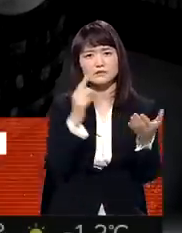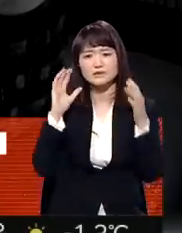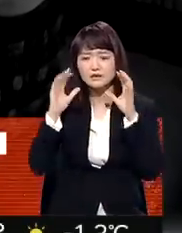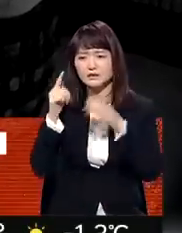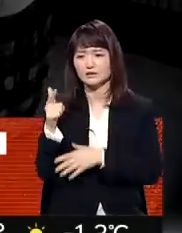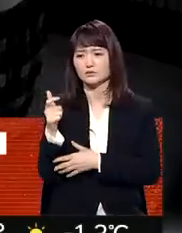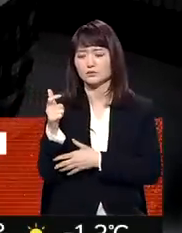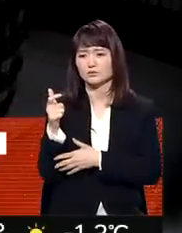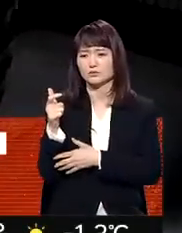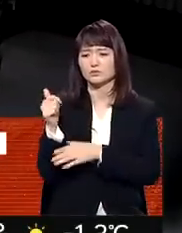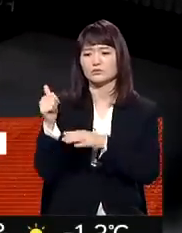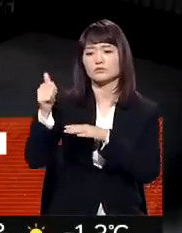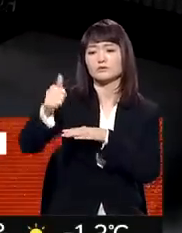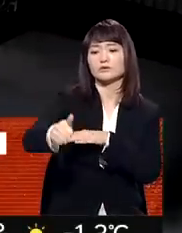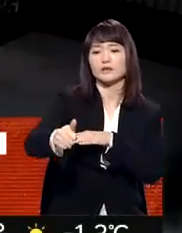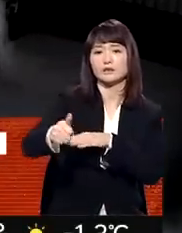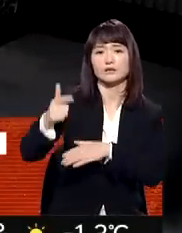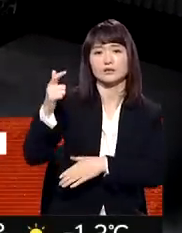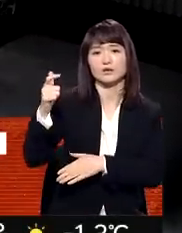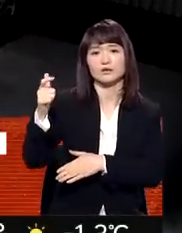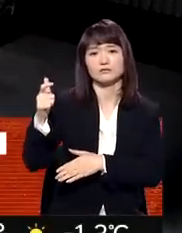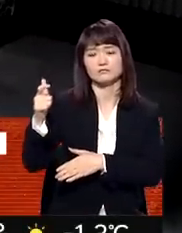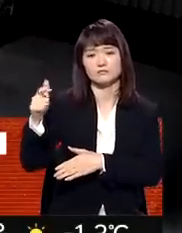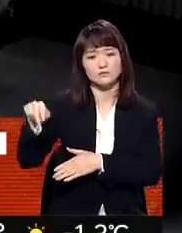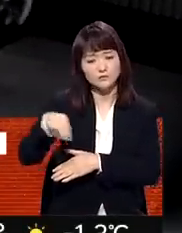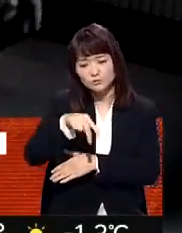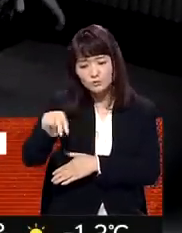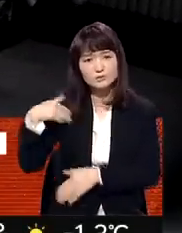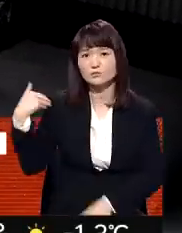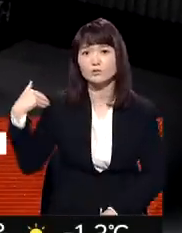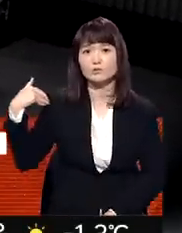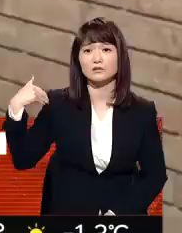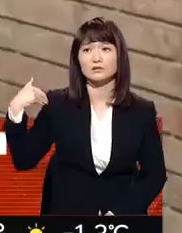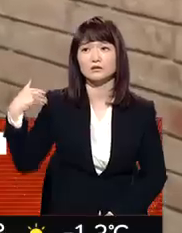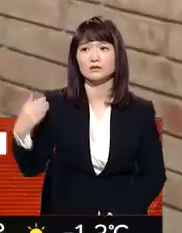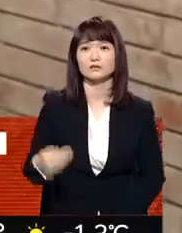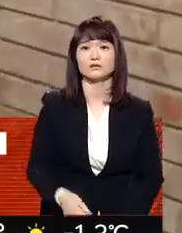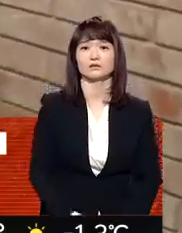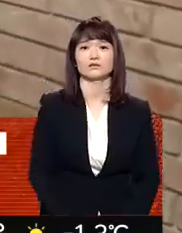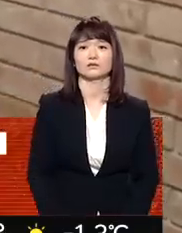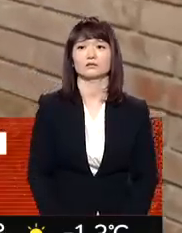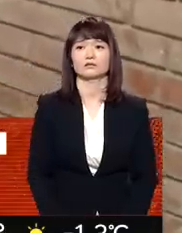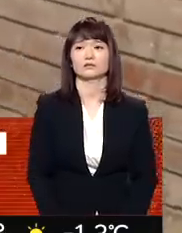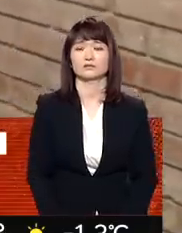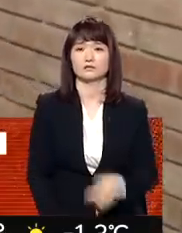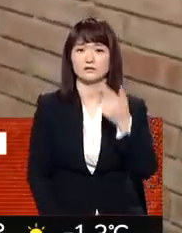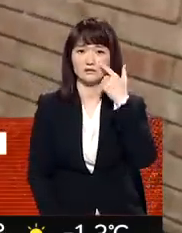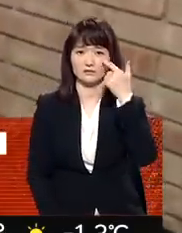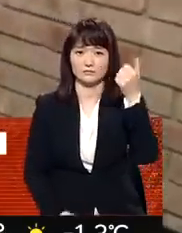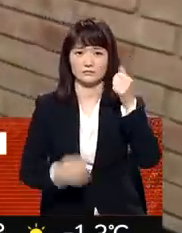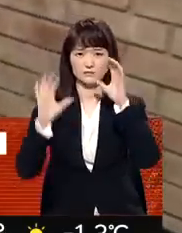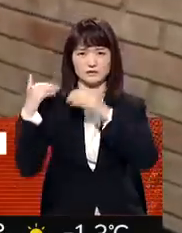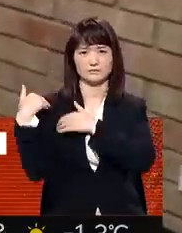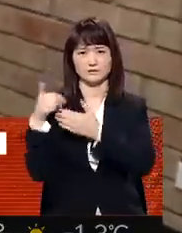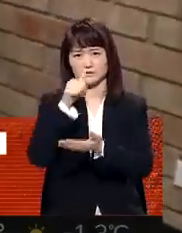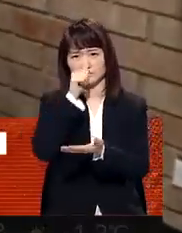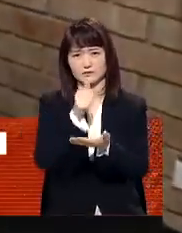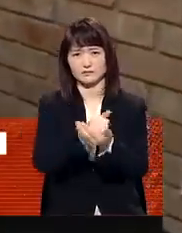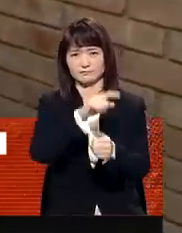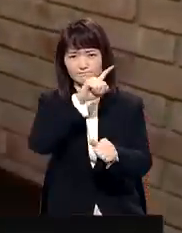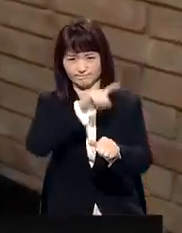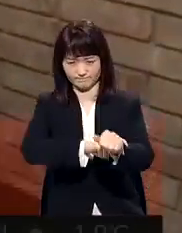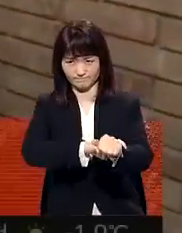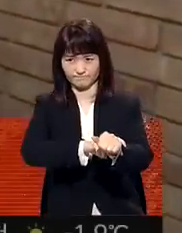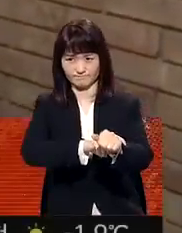총을 들고 나가서 그렇게 놀고 있었을 줄은 몰랐다고 했습니다 모르긴 뭘 몰라 그래서이 아이 아빠는요 아동 강임혐의로 그